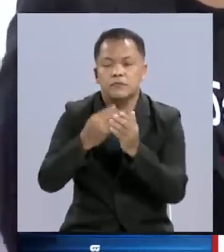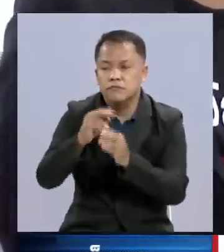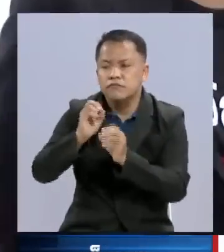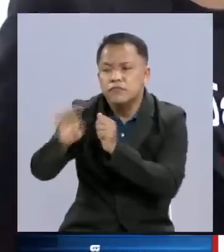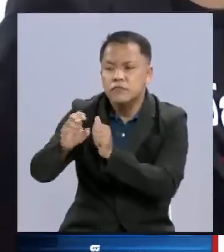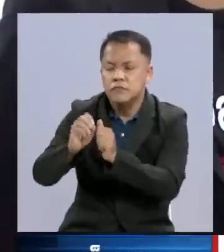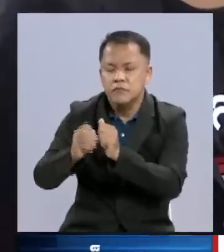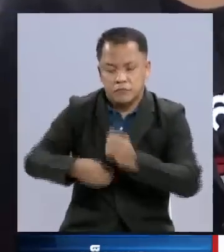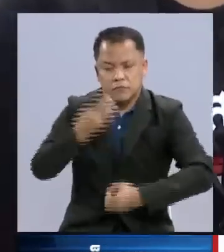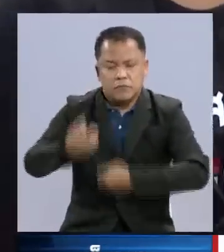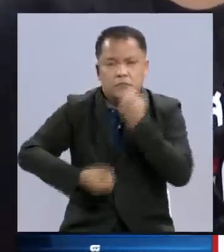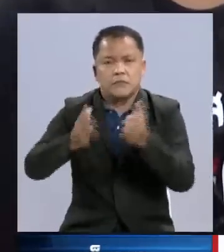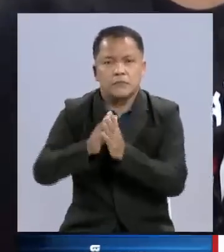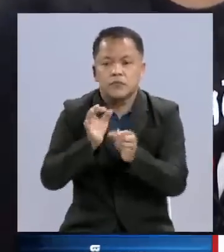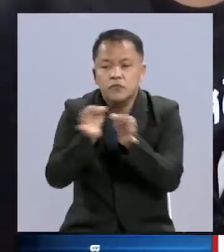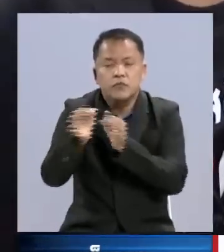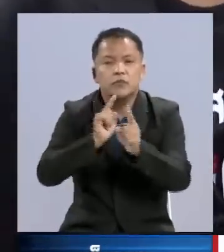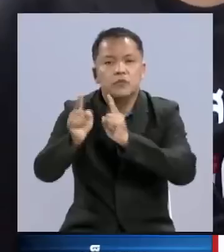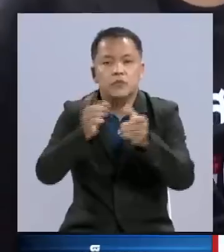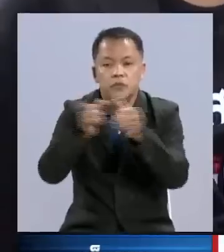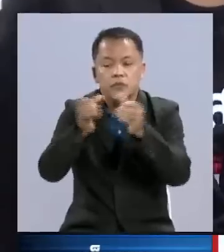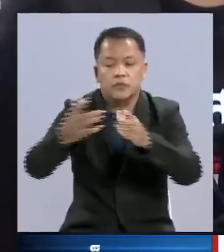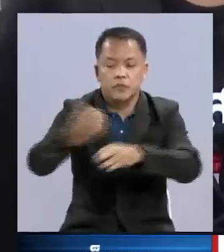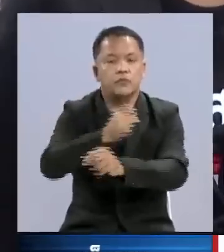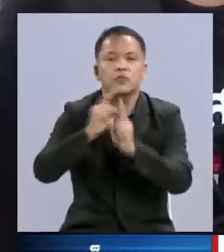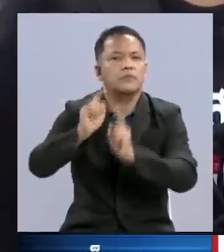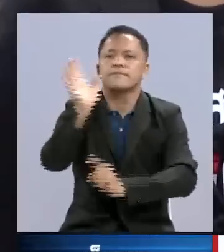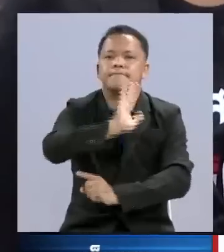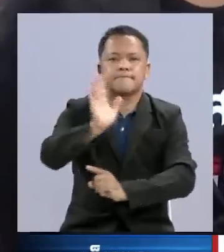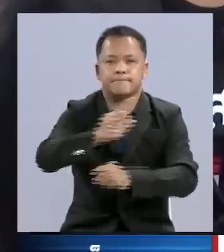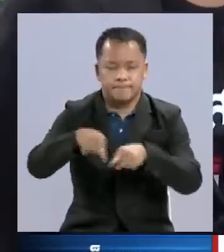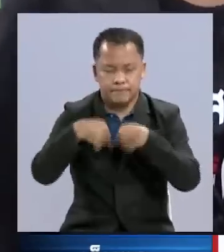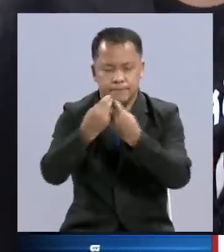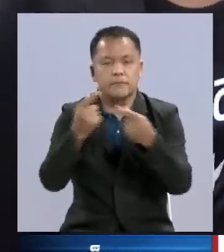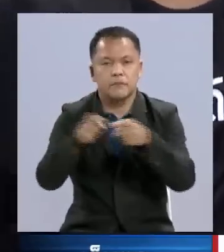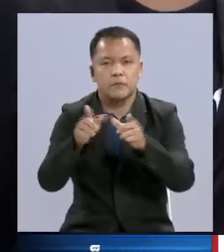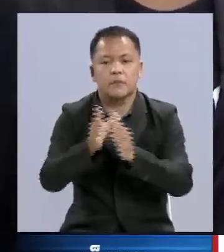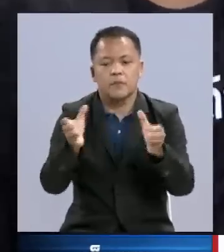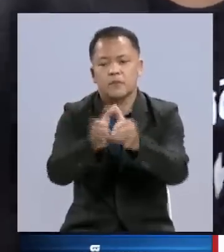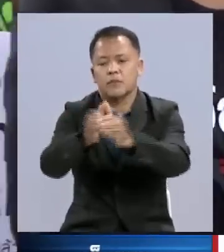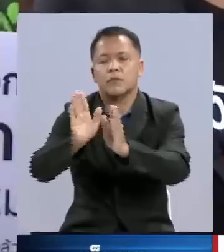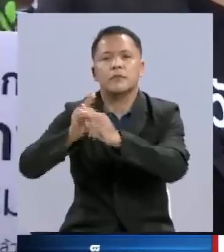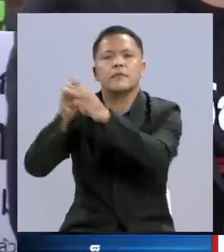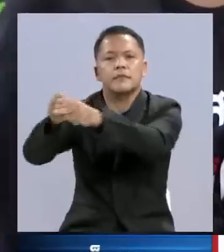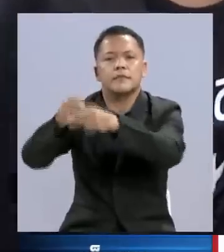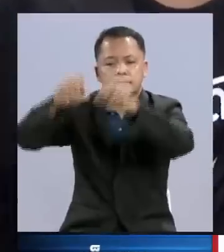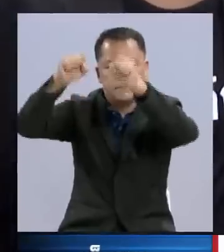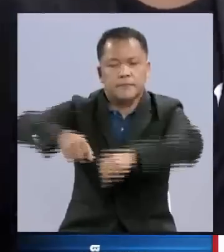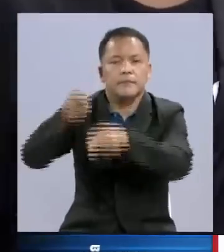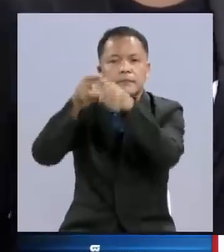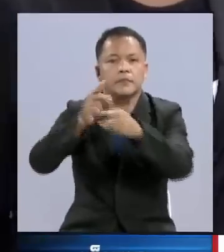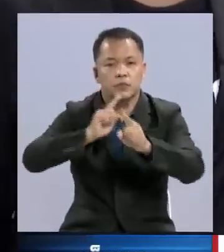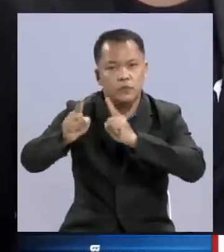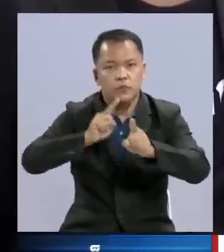ความคิดเห็นและจะไม่มีการไปเจรจาพูดคุยกับพรรคการเมืองอื่นเพิ่มเติมนะครับขอให้เป็นเรื่องของแต่ละพรรคตัดสินใจกันเองหรืออาจจะมี